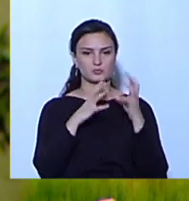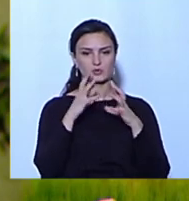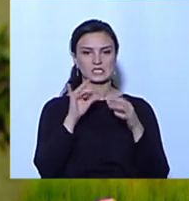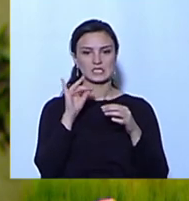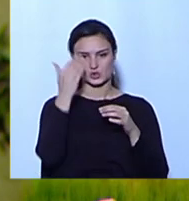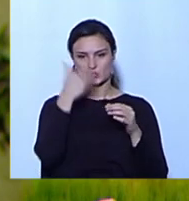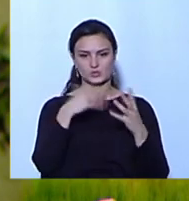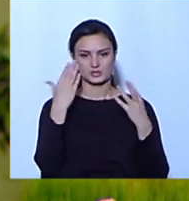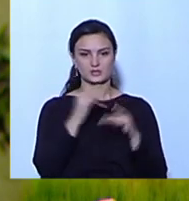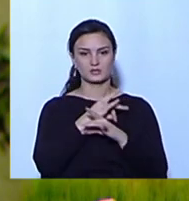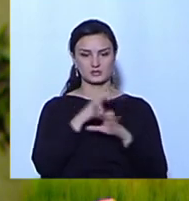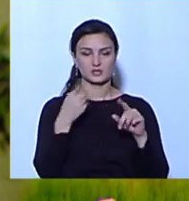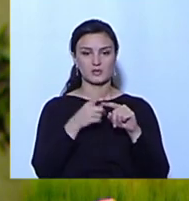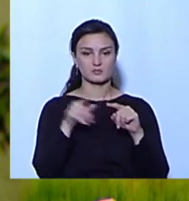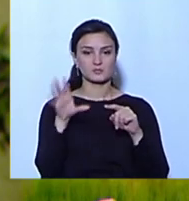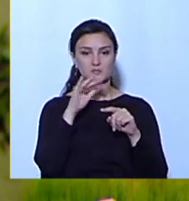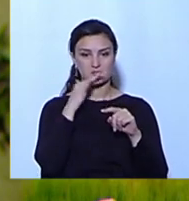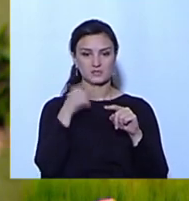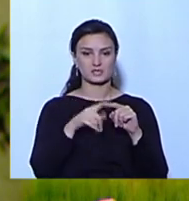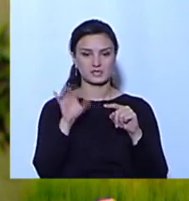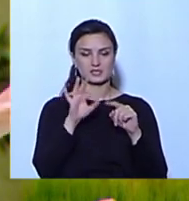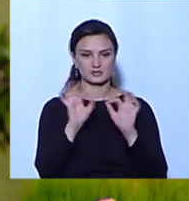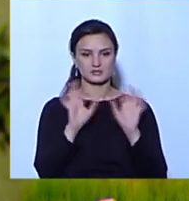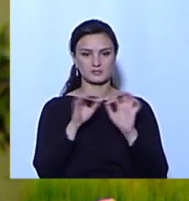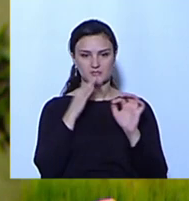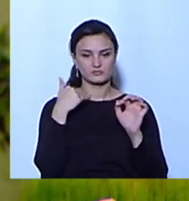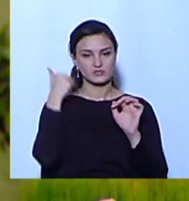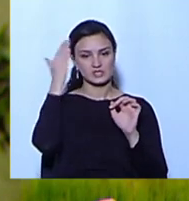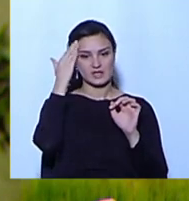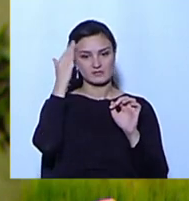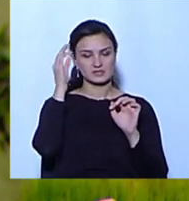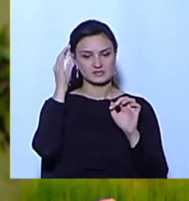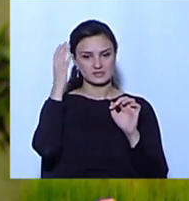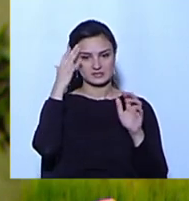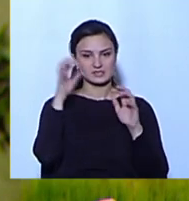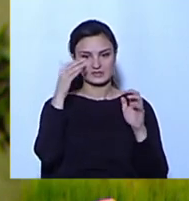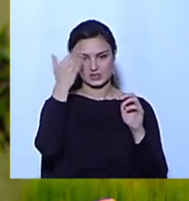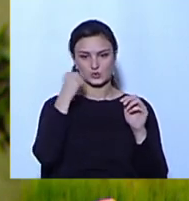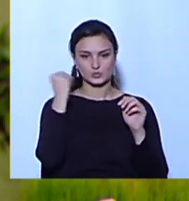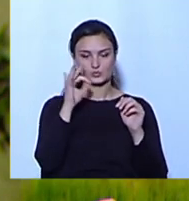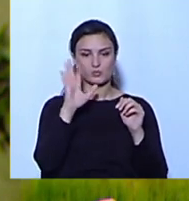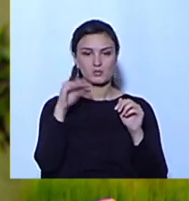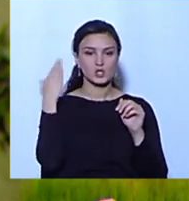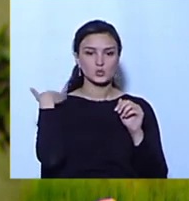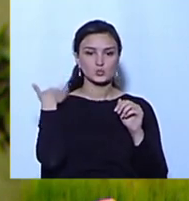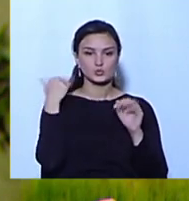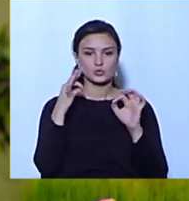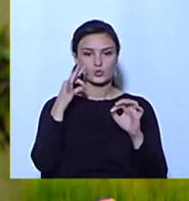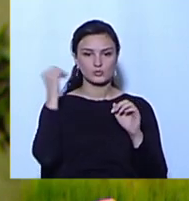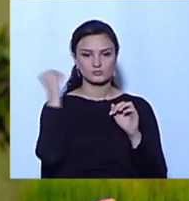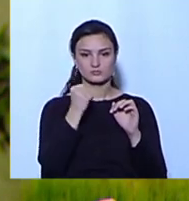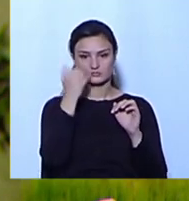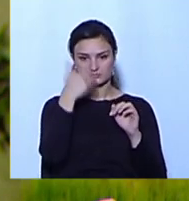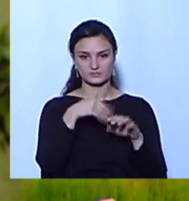აღნიშნა, გადავწყვიტეთ რომ ამ თემაზე ბევრი ვისაუბრო თავის ტვინის ინსულტზე, ჩვენ ხშირად ვისაუბრია, მაგრამ ზურგის ტვინის ინსულტი